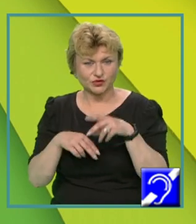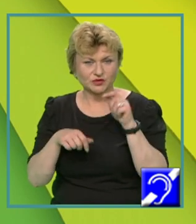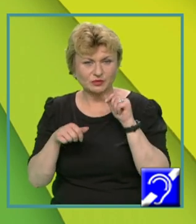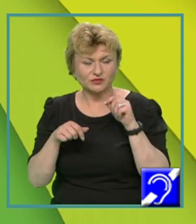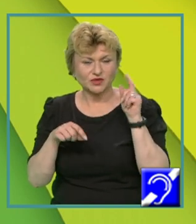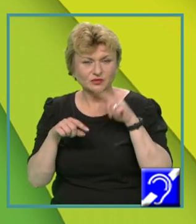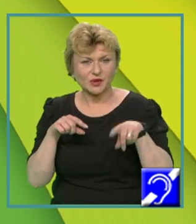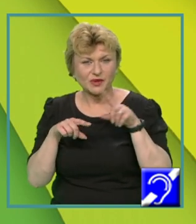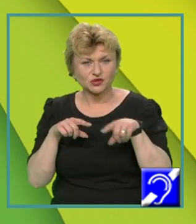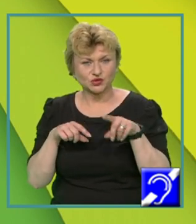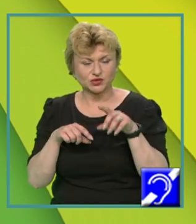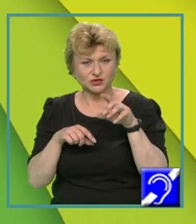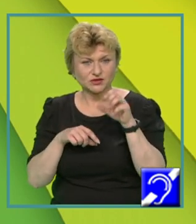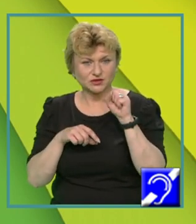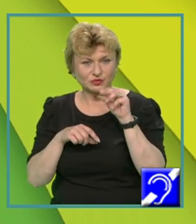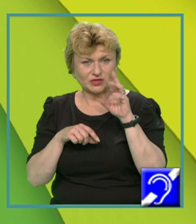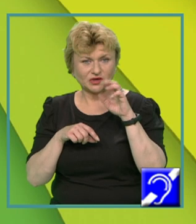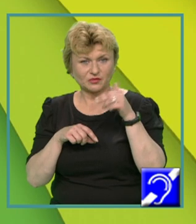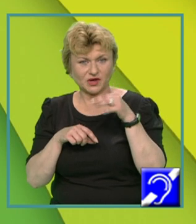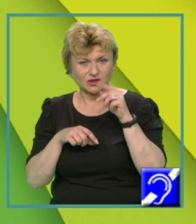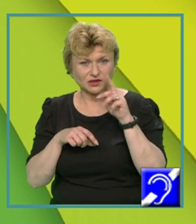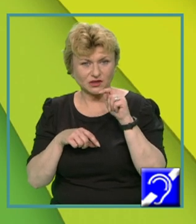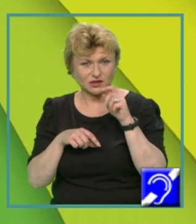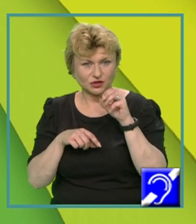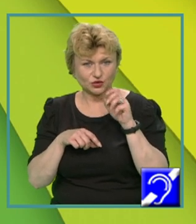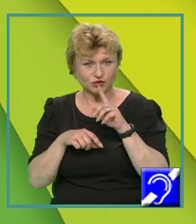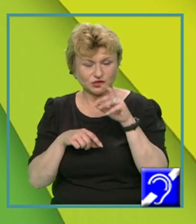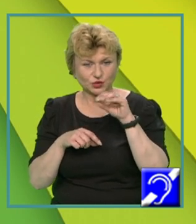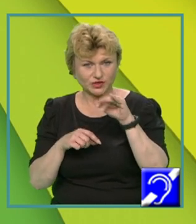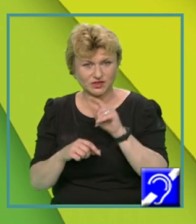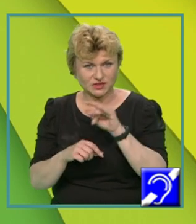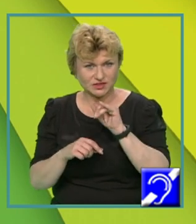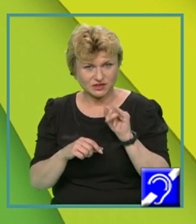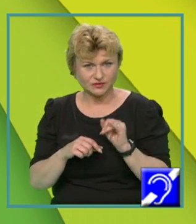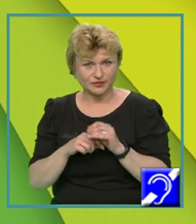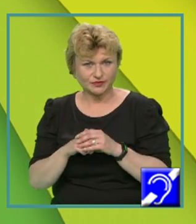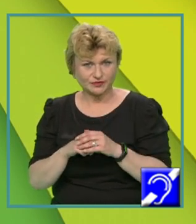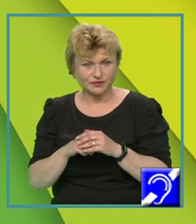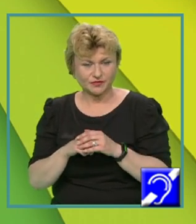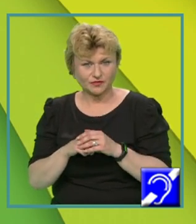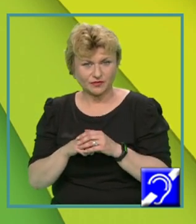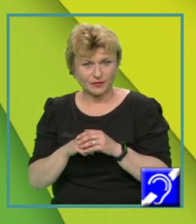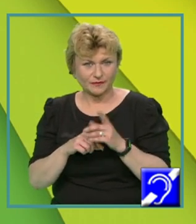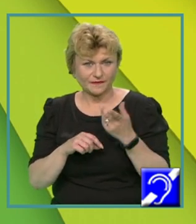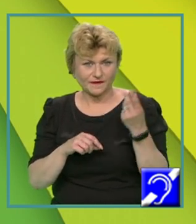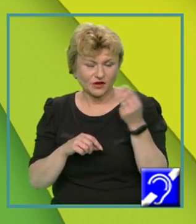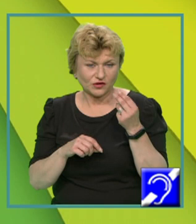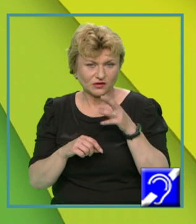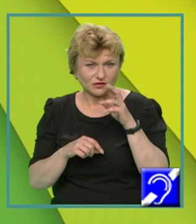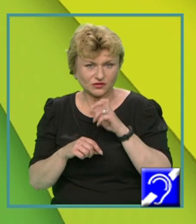spermatozoizii, componenta exocrină, și vedeți în rest acest țesut, da, roz, da, colorat în